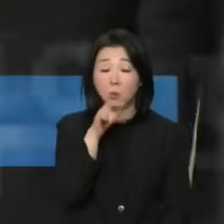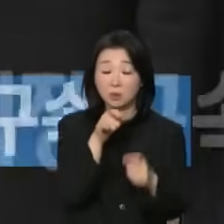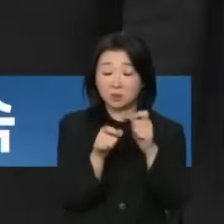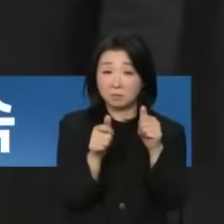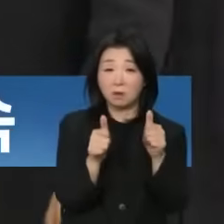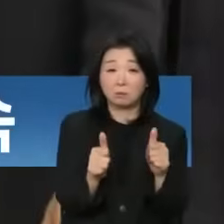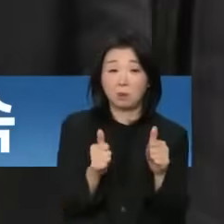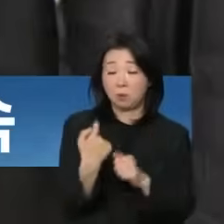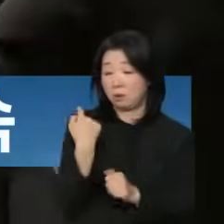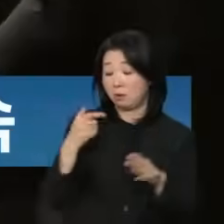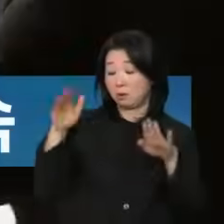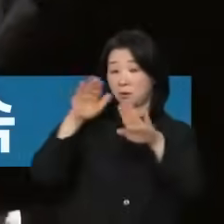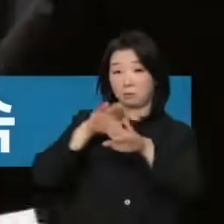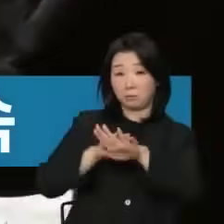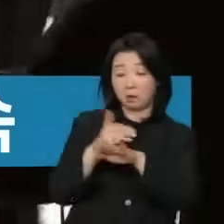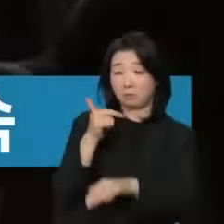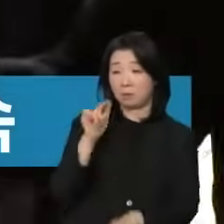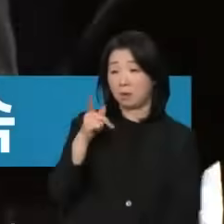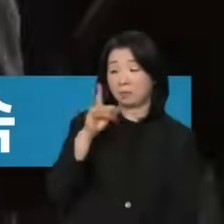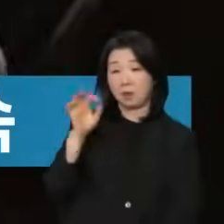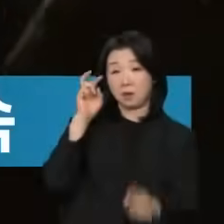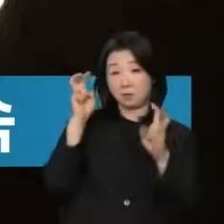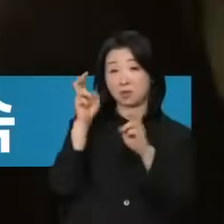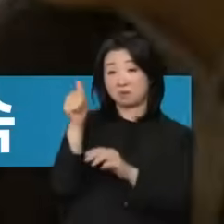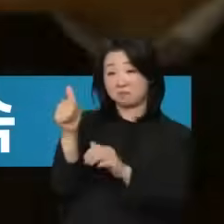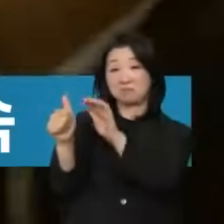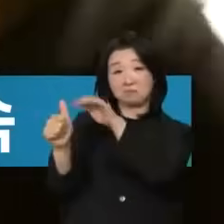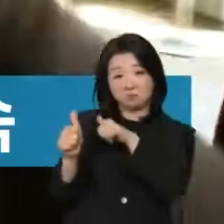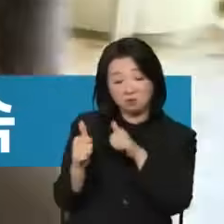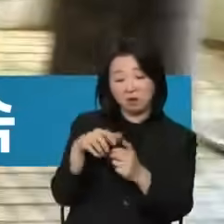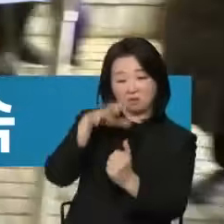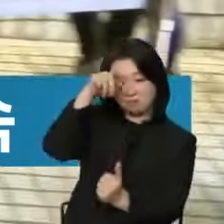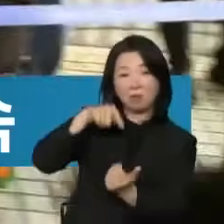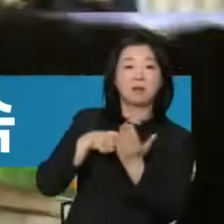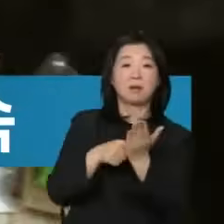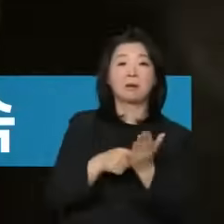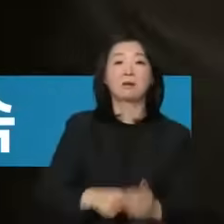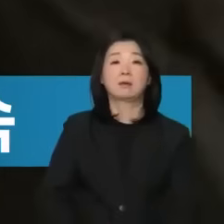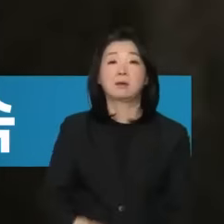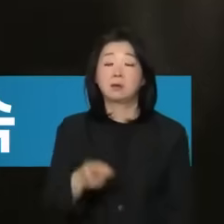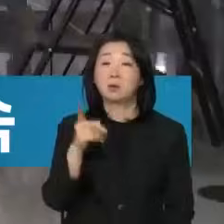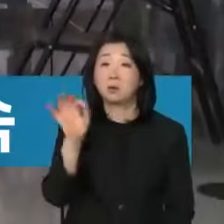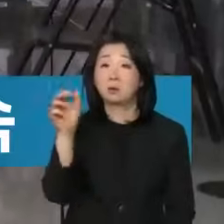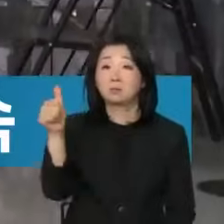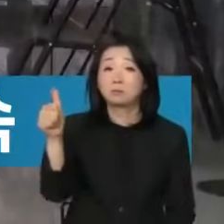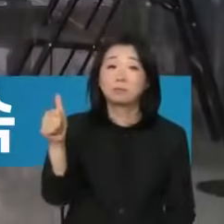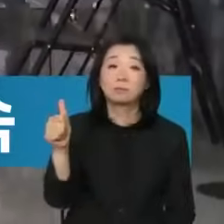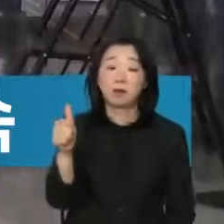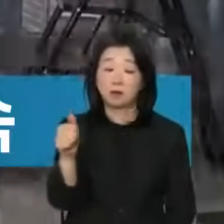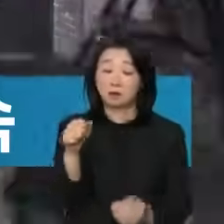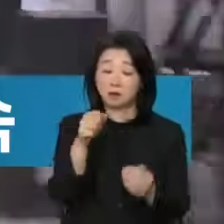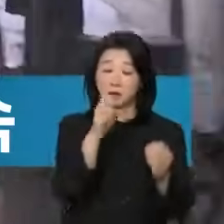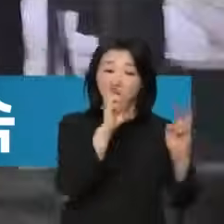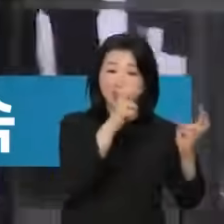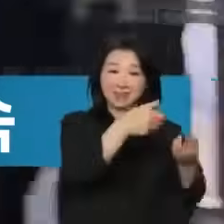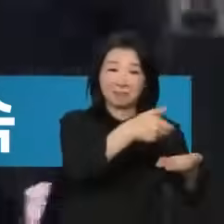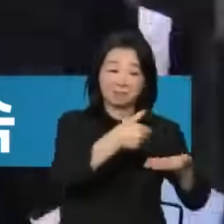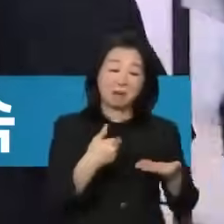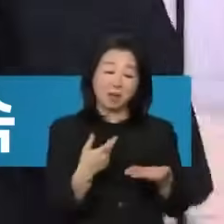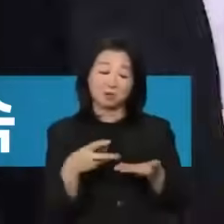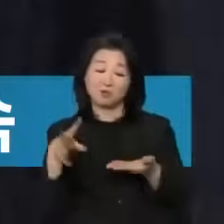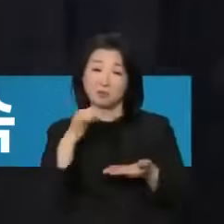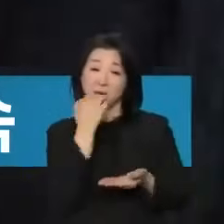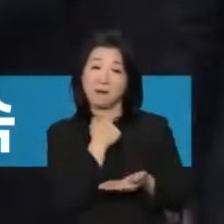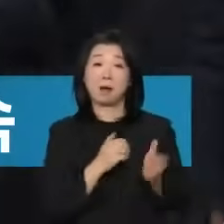서울중앙지방법원이 어젯밤 홍원식 전 남양유업 회장에 대해 구속영장을 발부했습니다. 홍 전 회장은 납품업체로부터 수십억 원을 받는